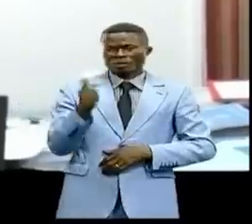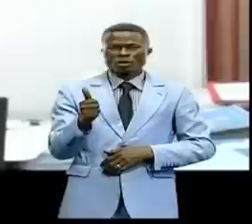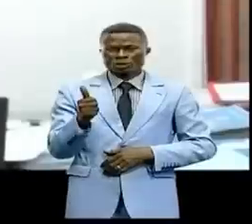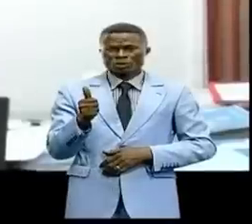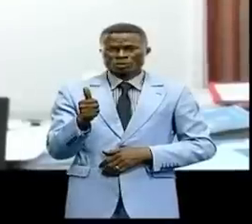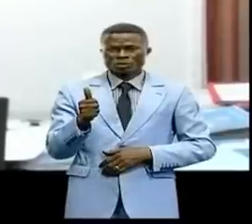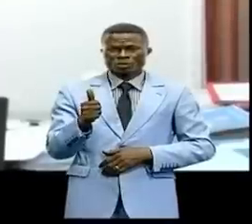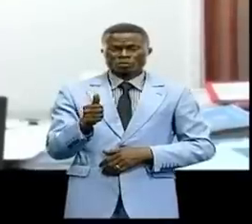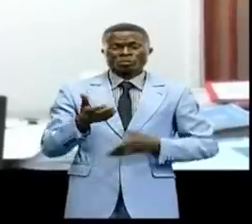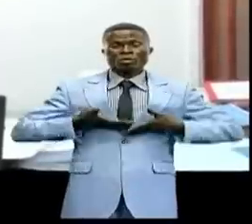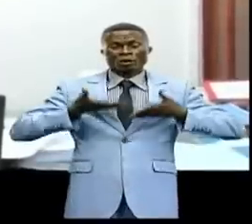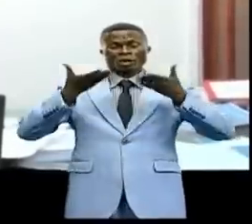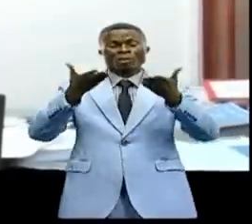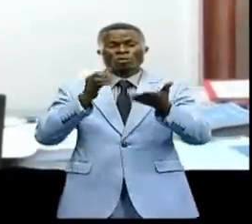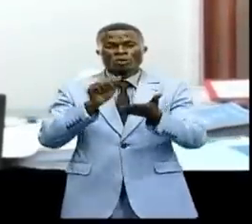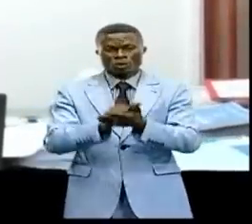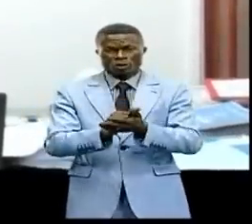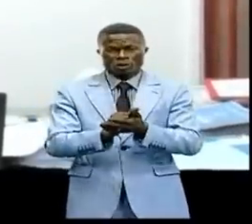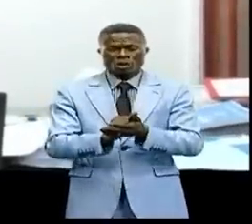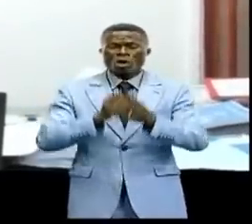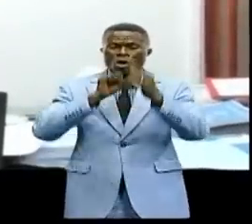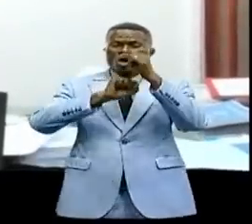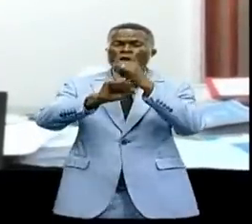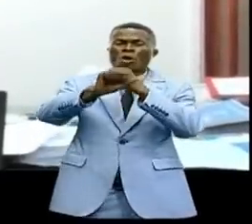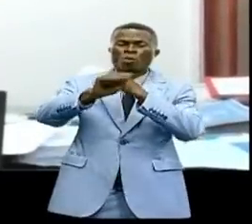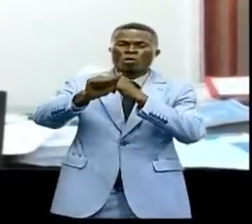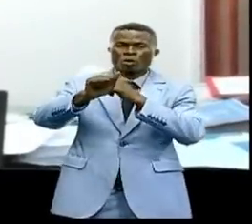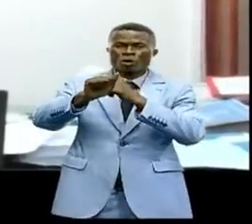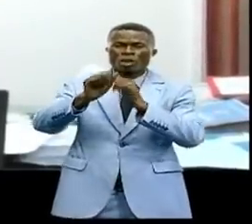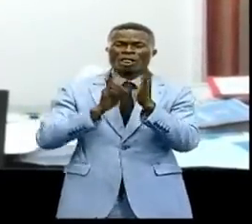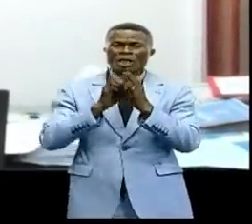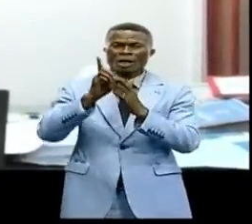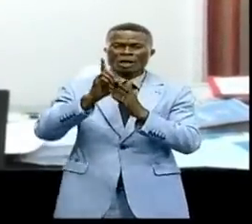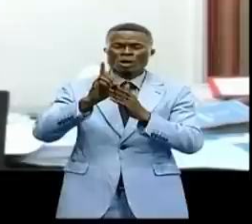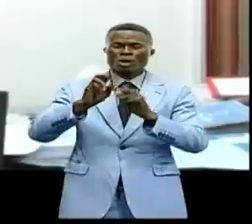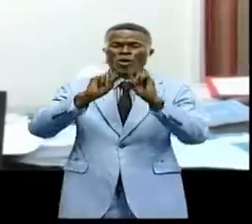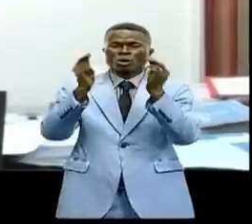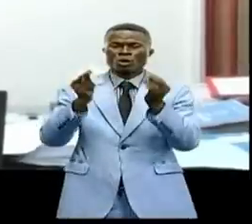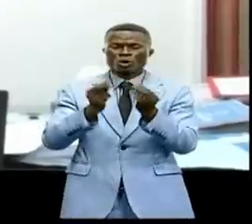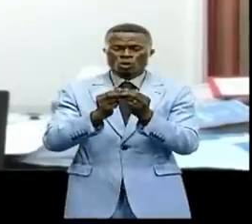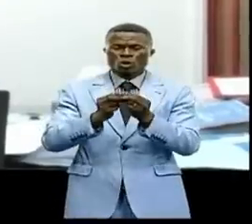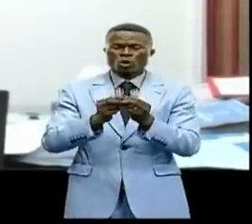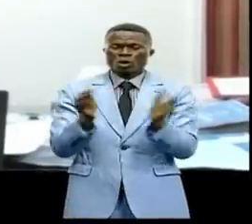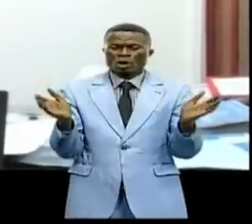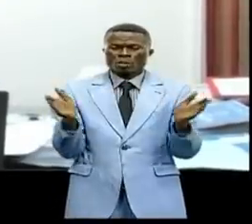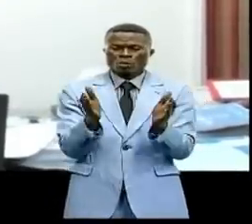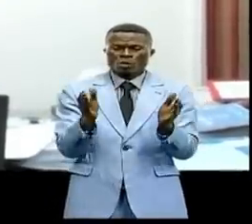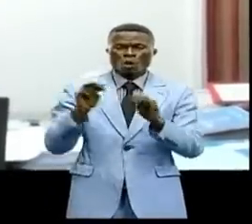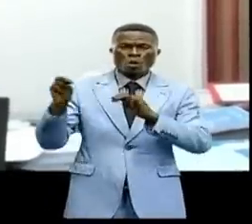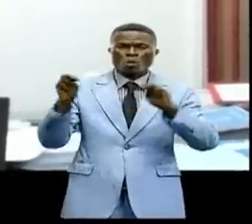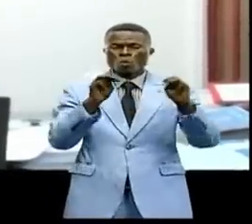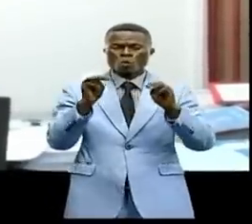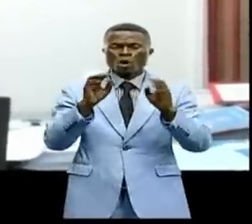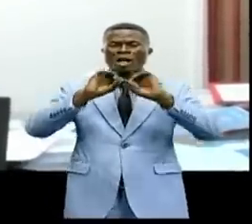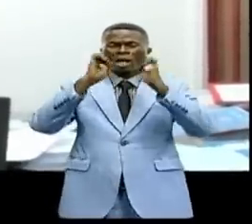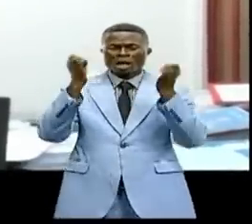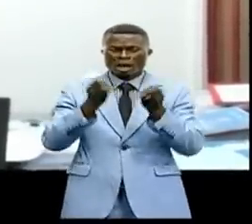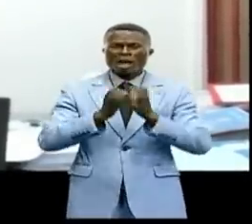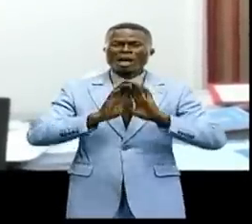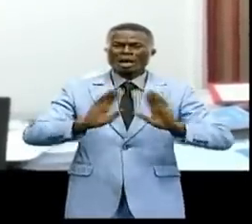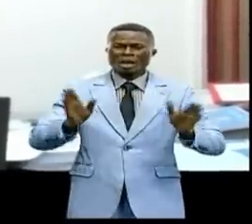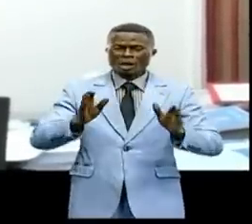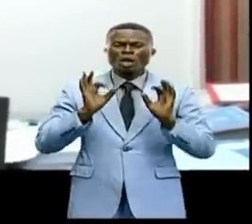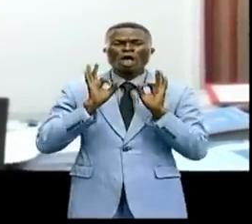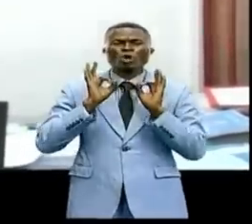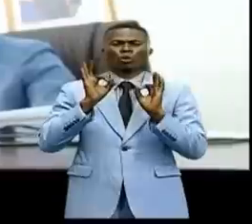PRODIGE se propose donc de promouvoir l'émergence d'un tissu des micro, petites et moyennes entreprises compétitives et